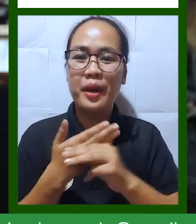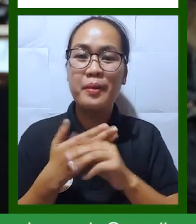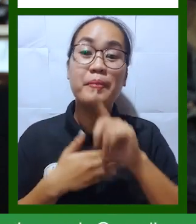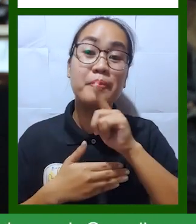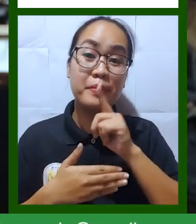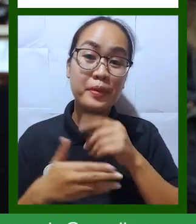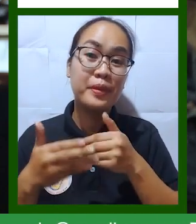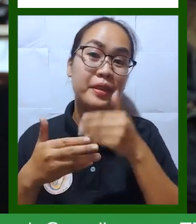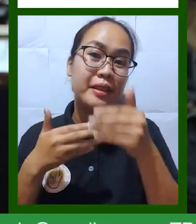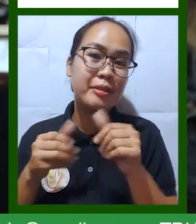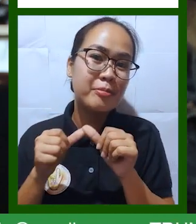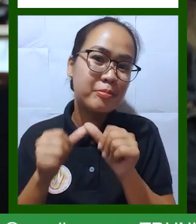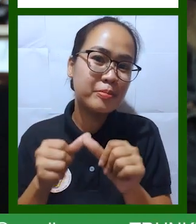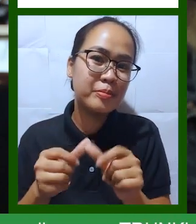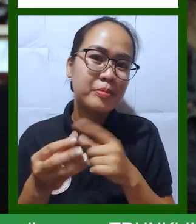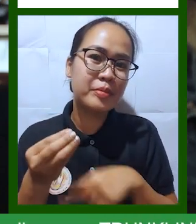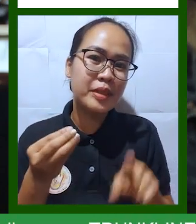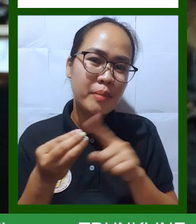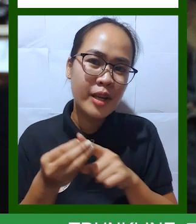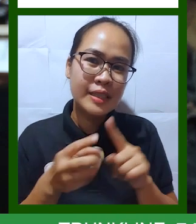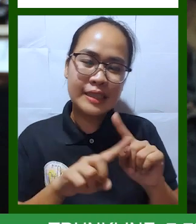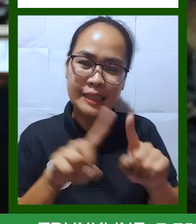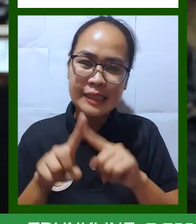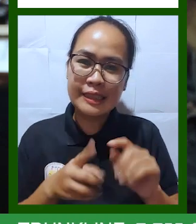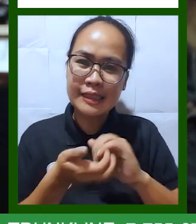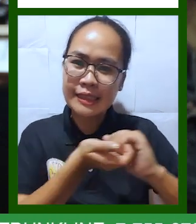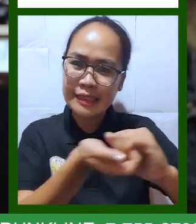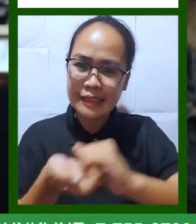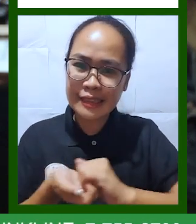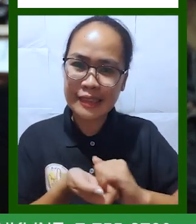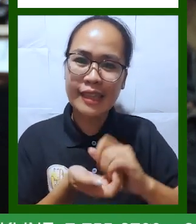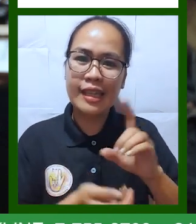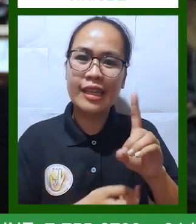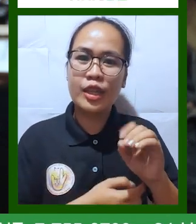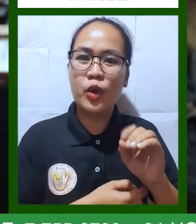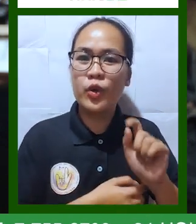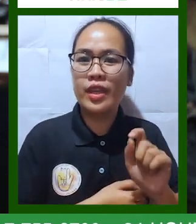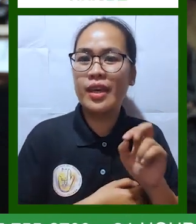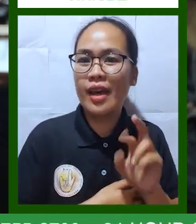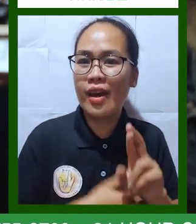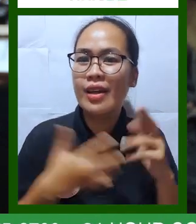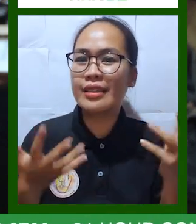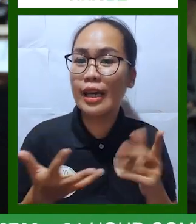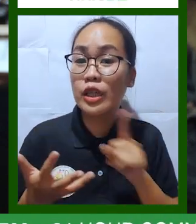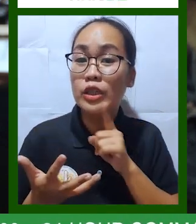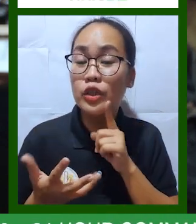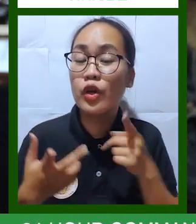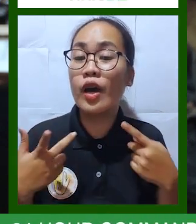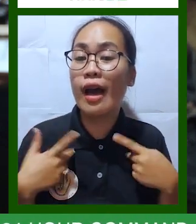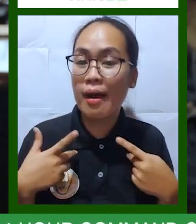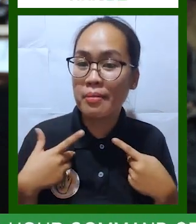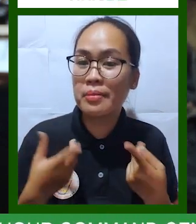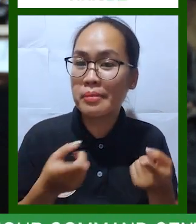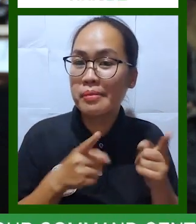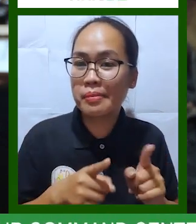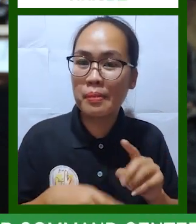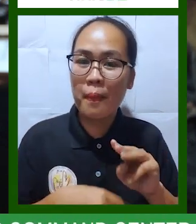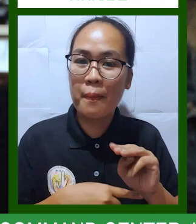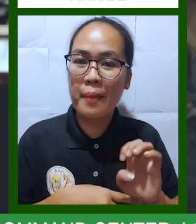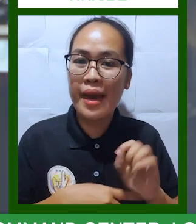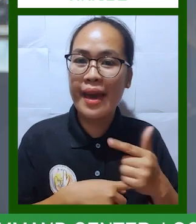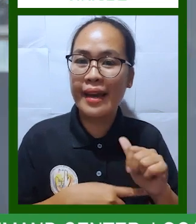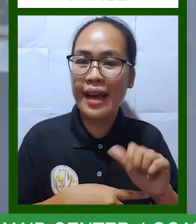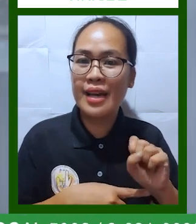din po ang ating pakikipag-ugnayan, kolaborasyon with DOTR sa kanilang ongoing na mega